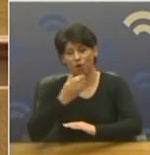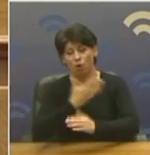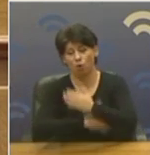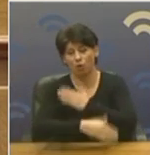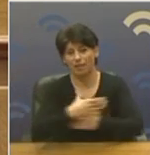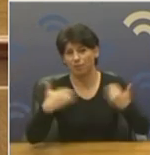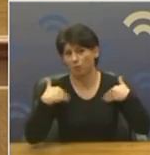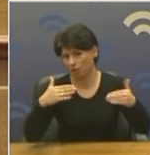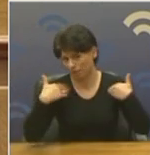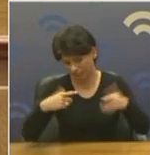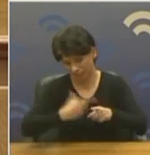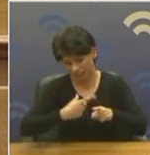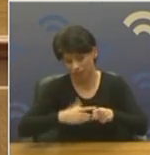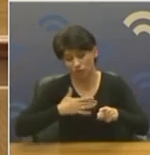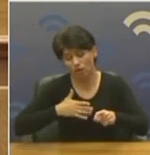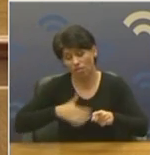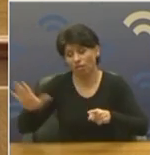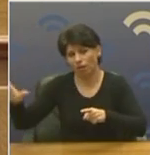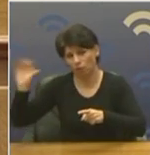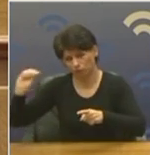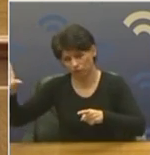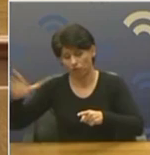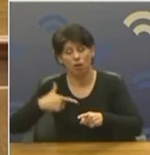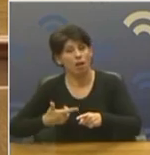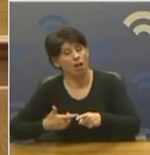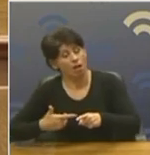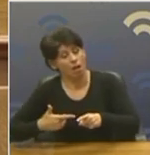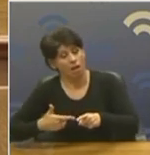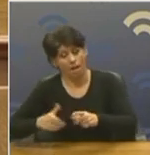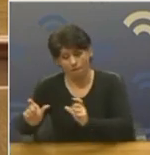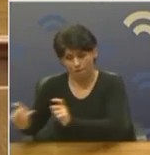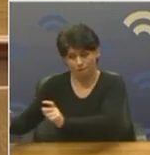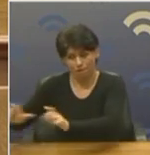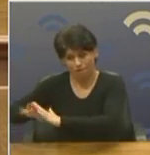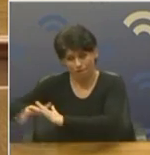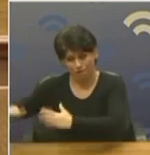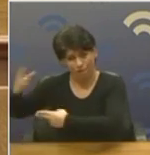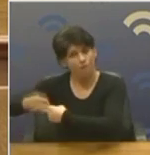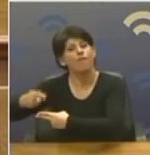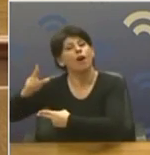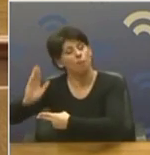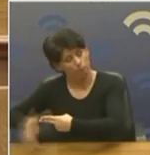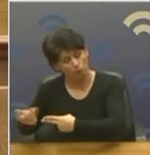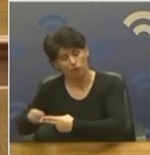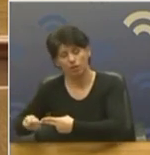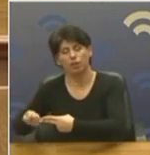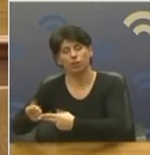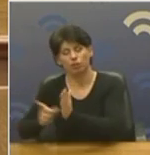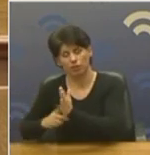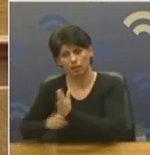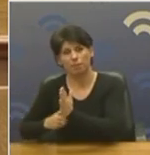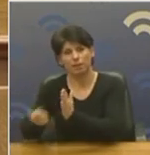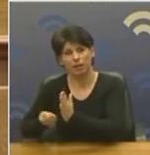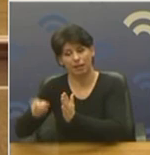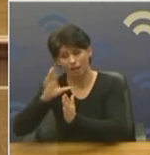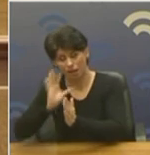Φράγμα από δικά μας πλοία στα θαλάσσια σύνορα μπορούν να γίνουν και πρέπει να γίνουν. Και μια ερώτηση κύριε Πρωθυπουργέ. Είναι αλήθεια αυτό που